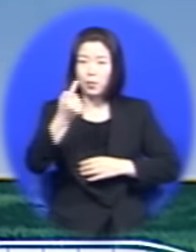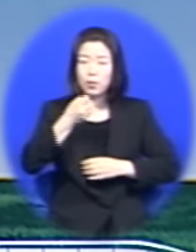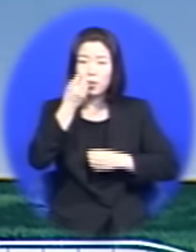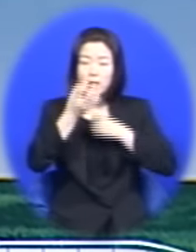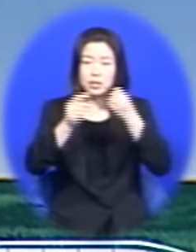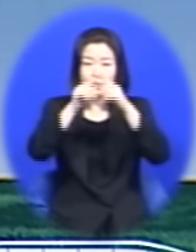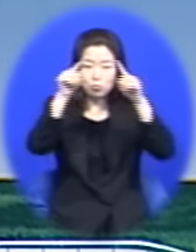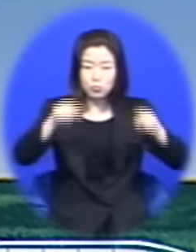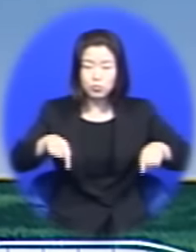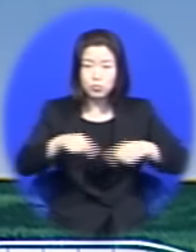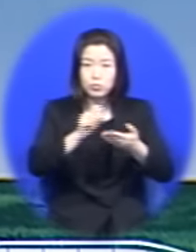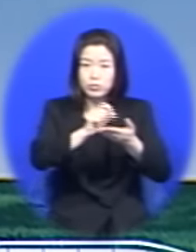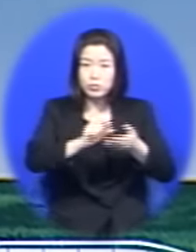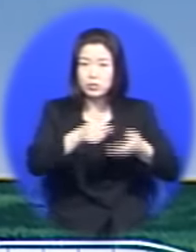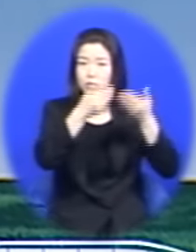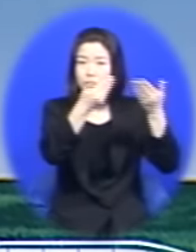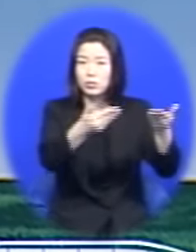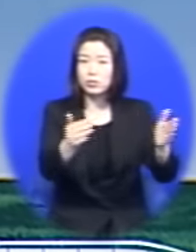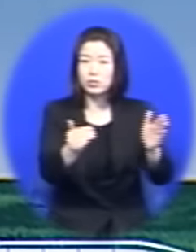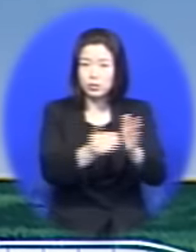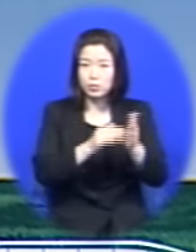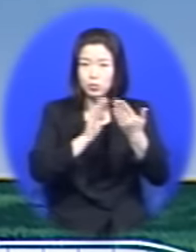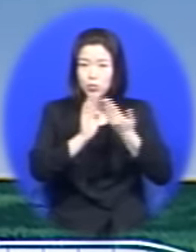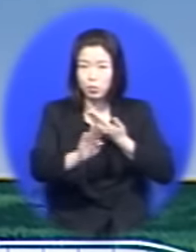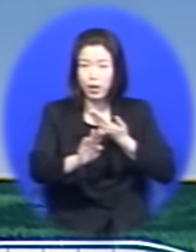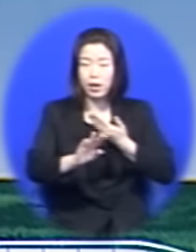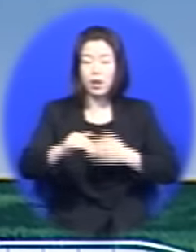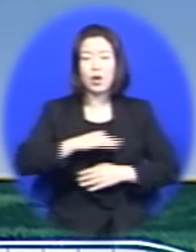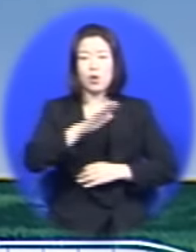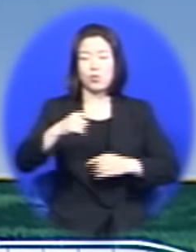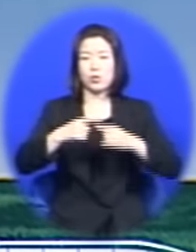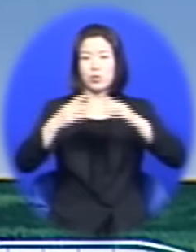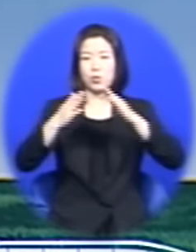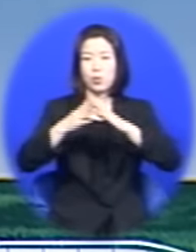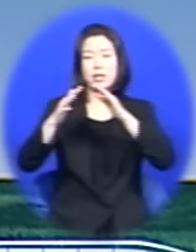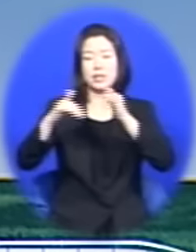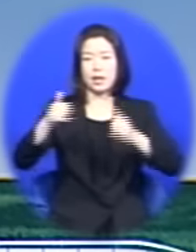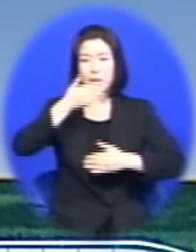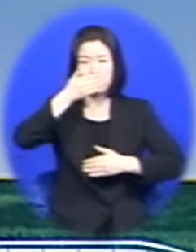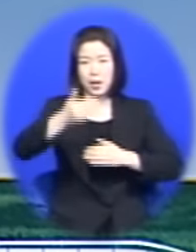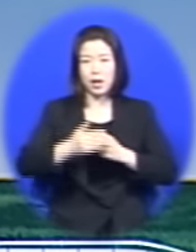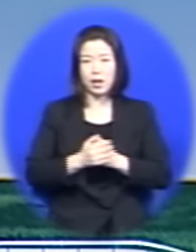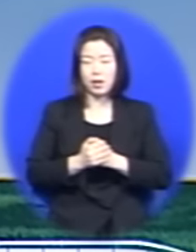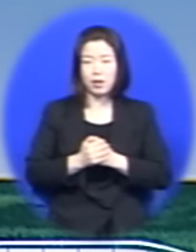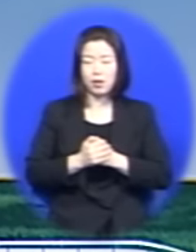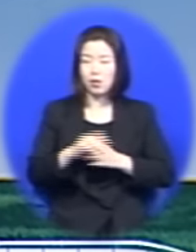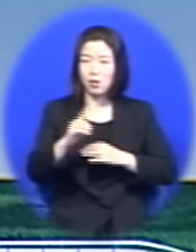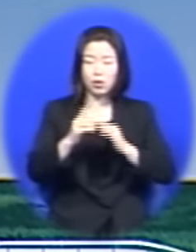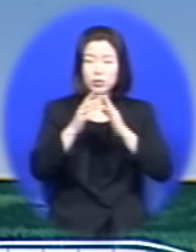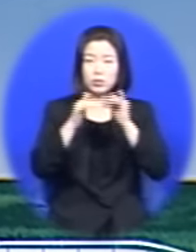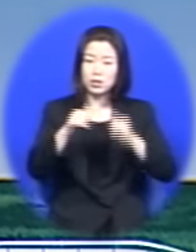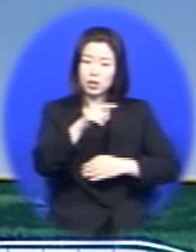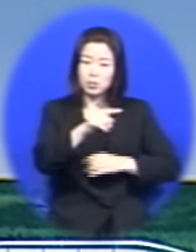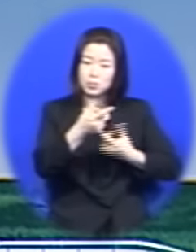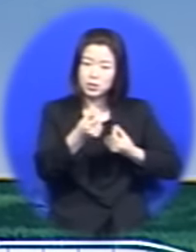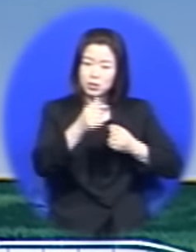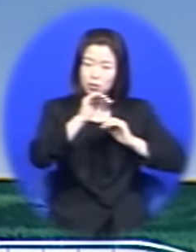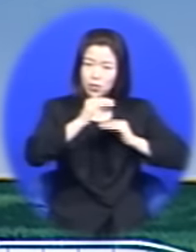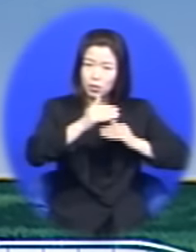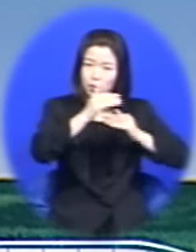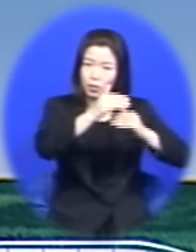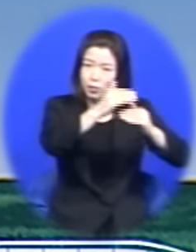써서 그러고 난 다음에야 선한목자교회 교인이 되는 거예요. 어떤 분은 이런 과정이